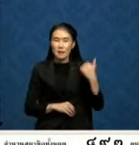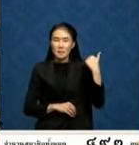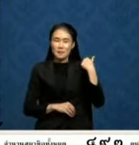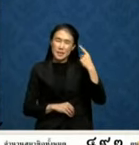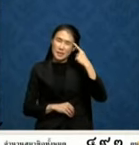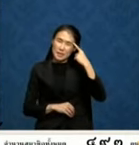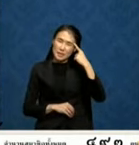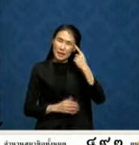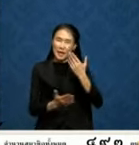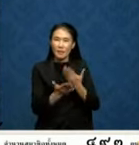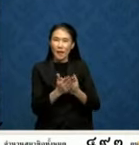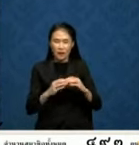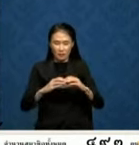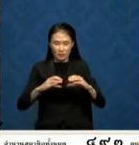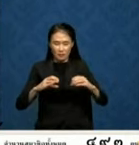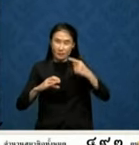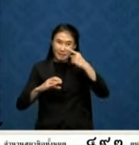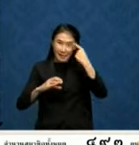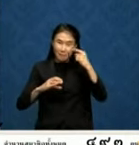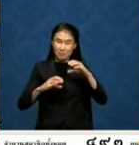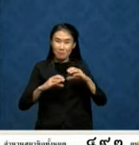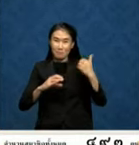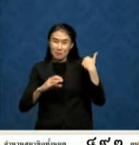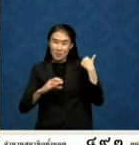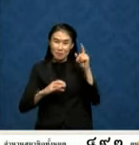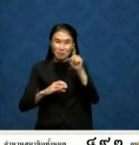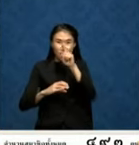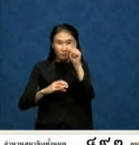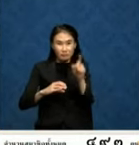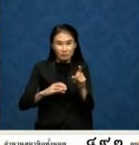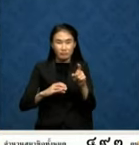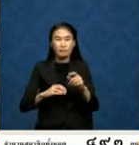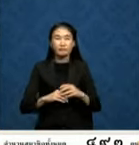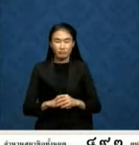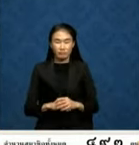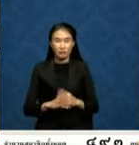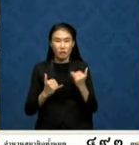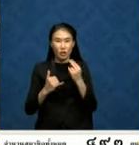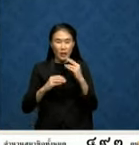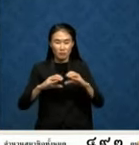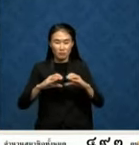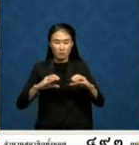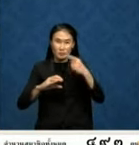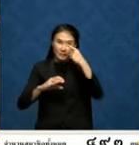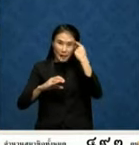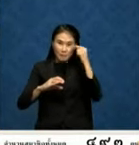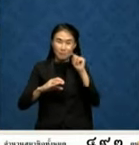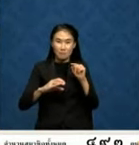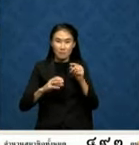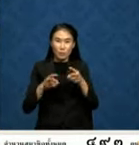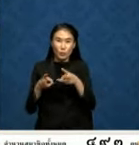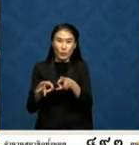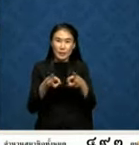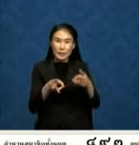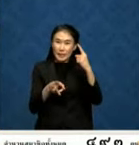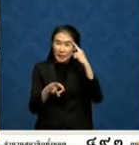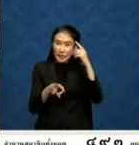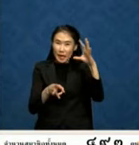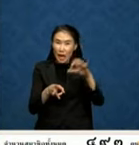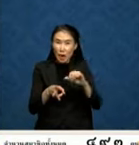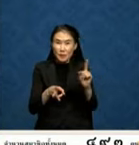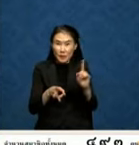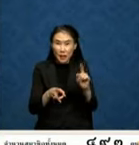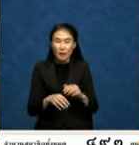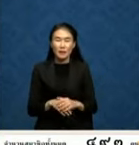คำนึงถึงเรื่องของคาร์บอนแท็กซ์หรือเปล่านะครับซึ่งเรื่องของคาร์บอนแท็กซ์เนี่ยก็ต้องเรียนว่าเป็นแนวคิดนะครับที่เกิด